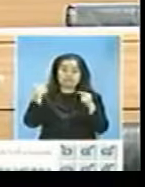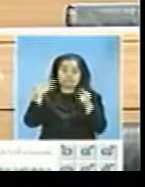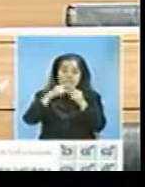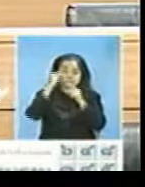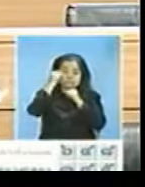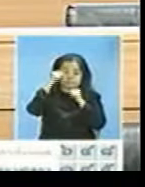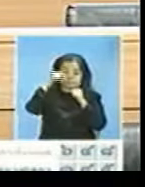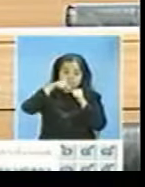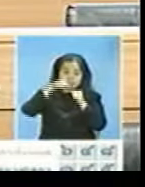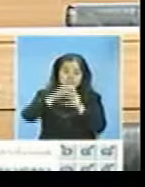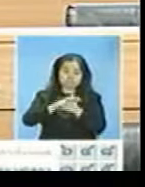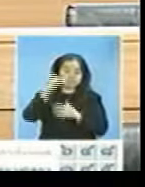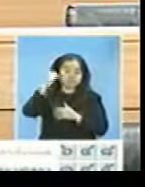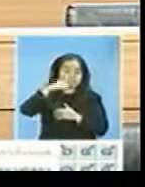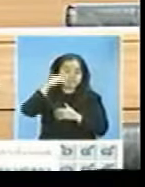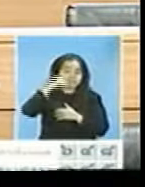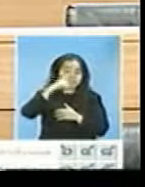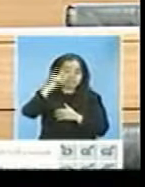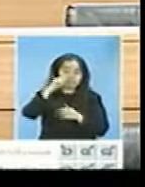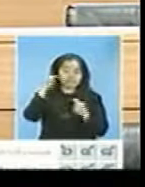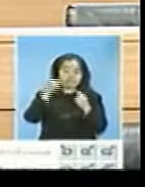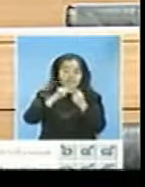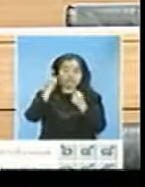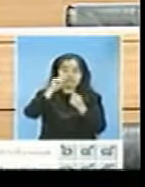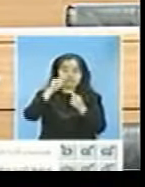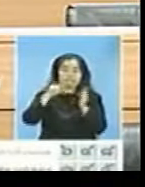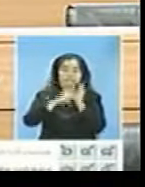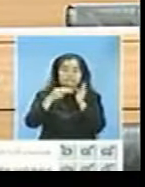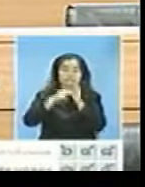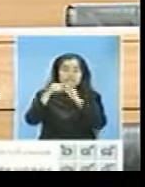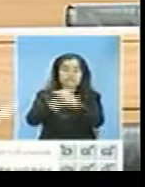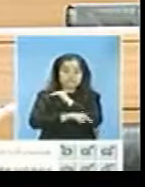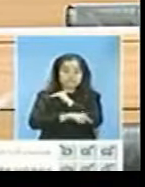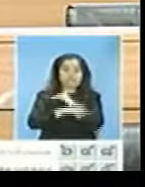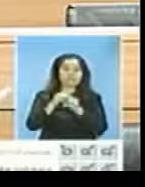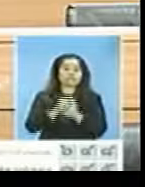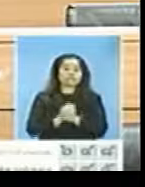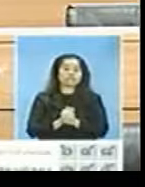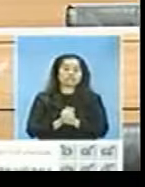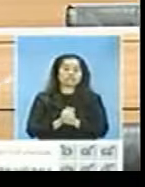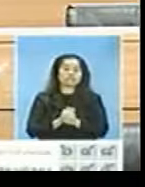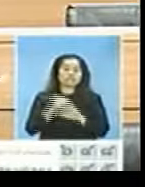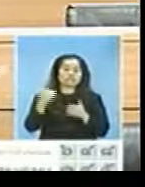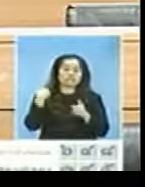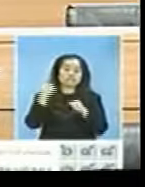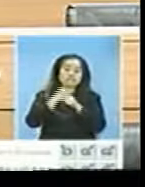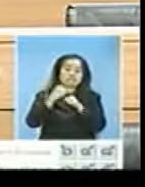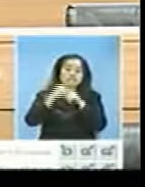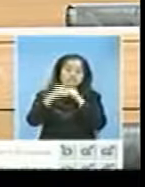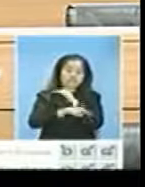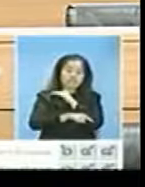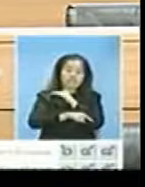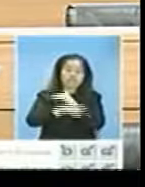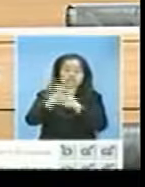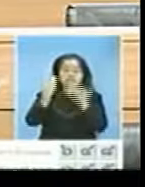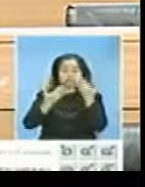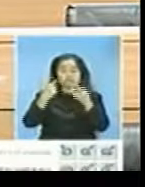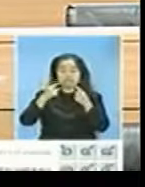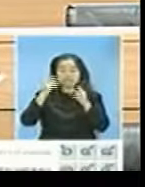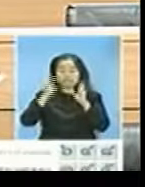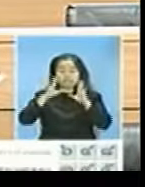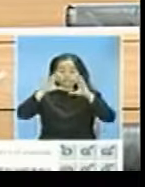ฏิวัติรัฐประหารประธานครับจะอ้างเสมอว่าทุจริตคอร์รัปชันมีการโกงกินกันในบ้านเมืองอยู่ไม่